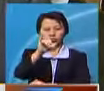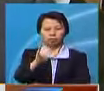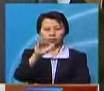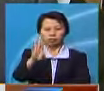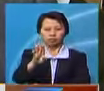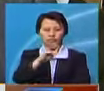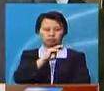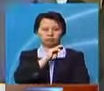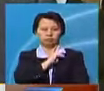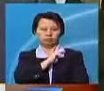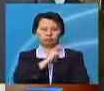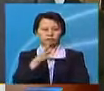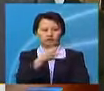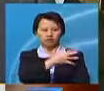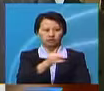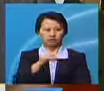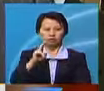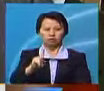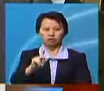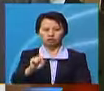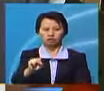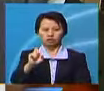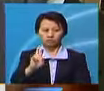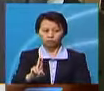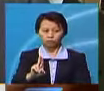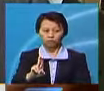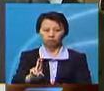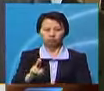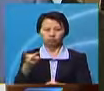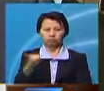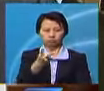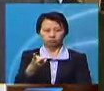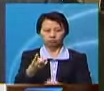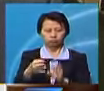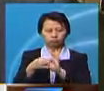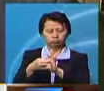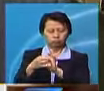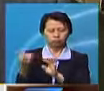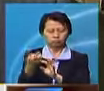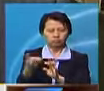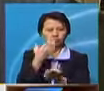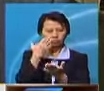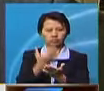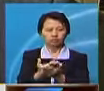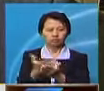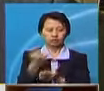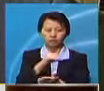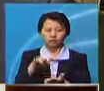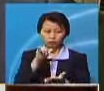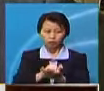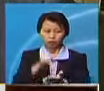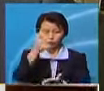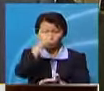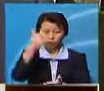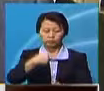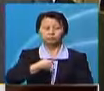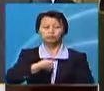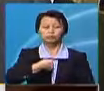Menteri dan KSU merupakan kombinasi yang baik, dan itulah sebabnya